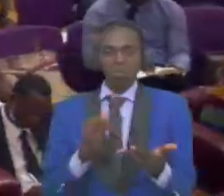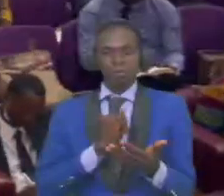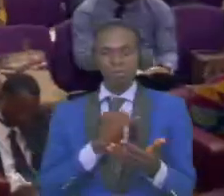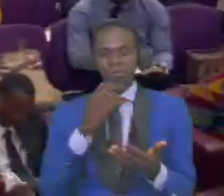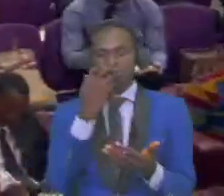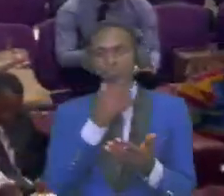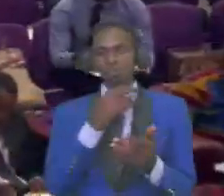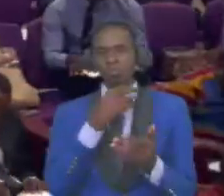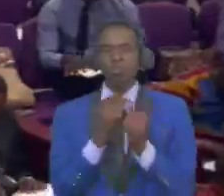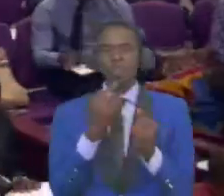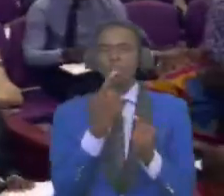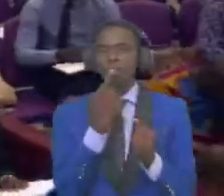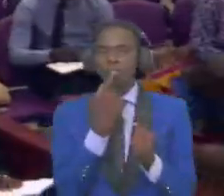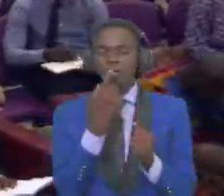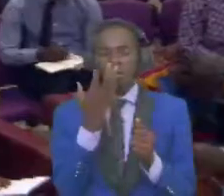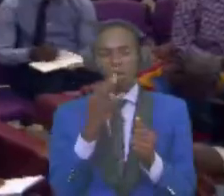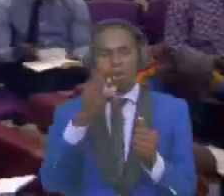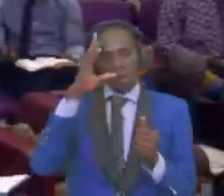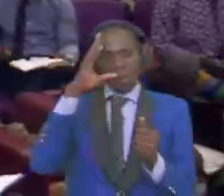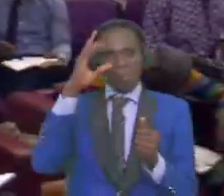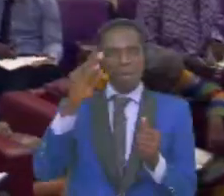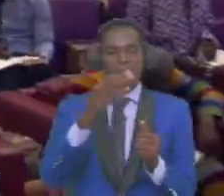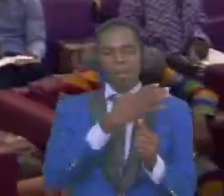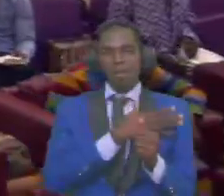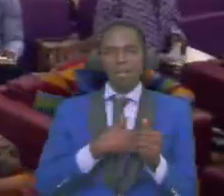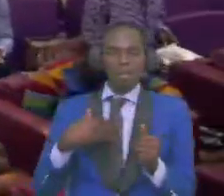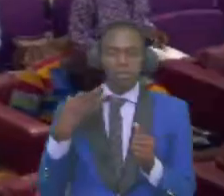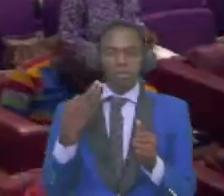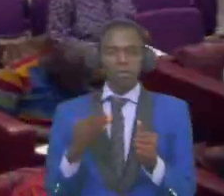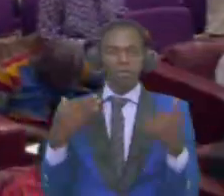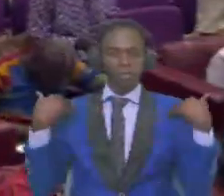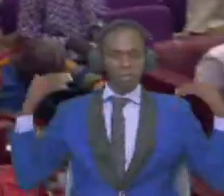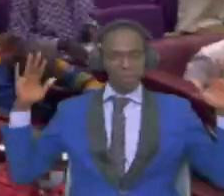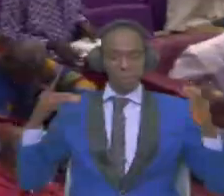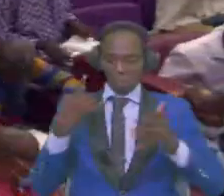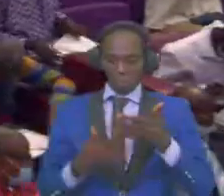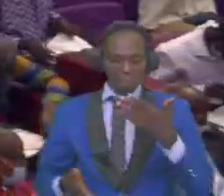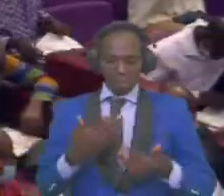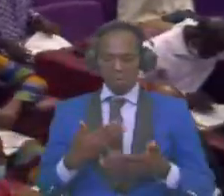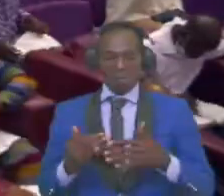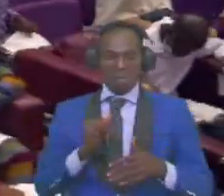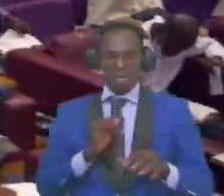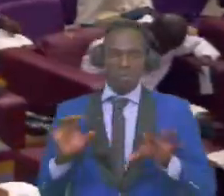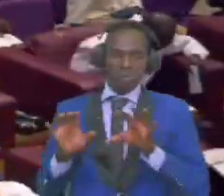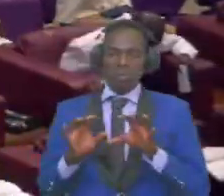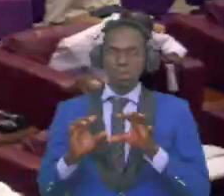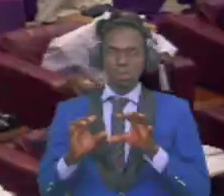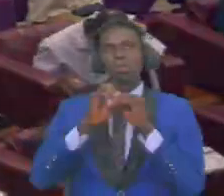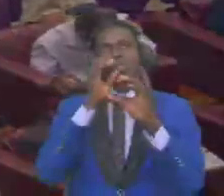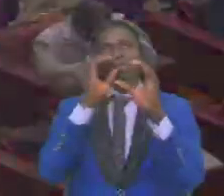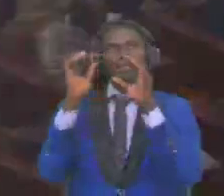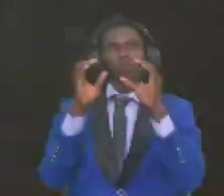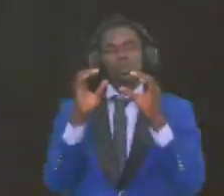je parlerai la langue des hommes et des anges car ça c'est que je fais dans la